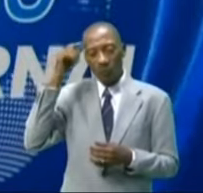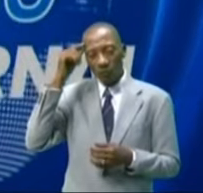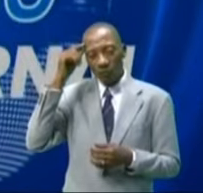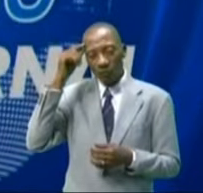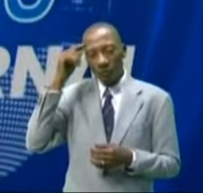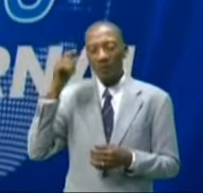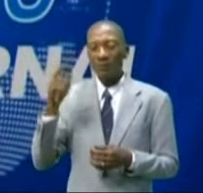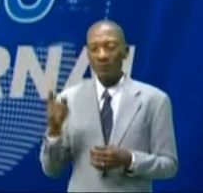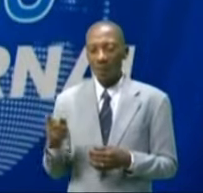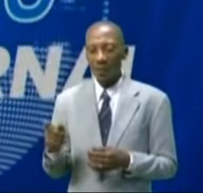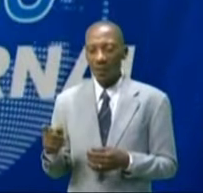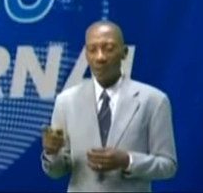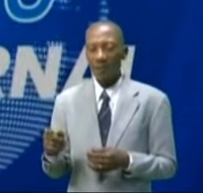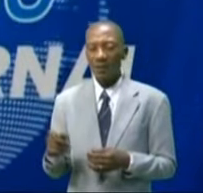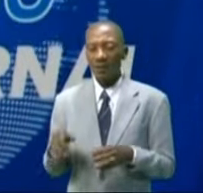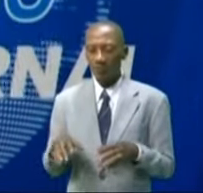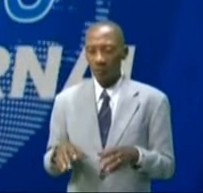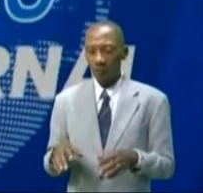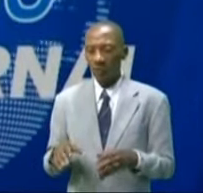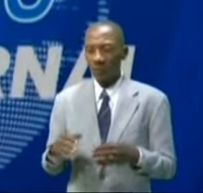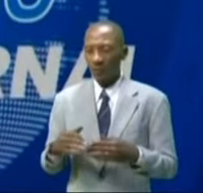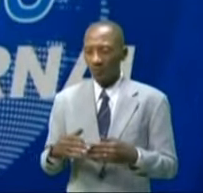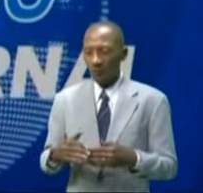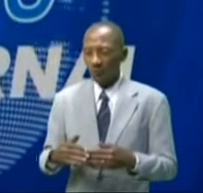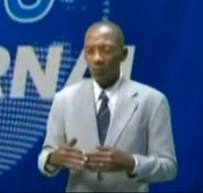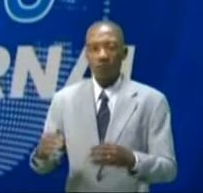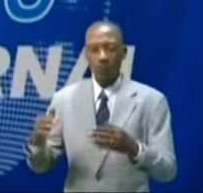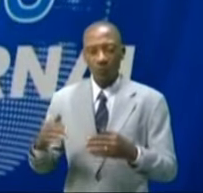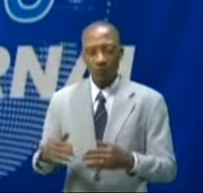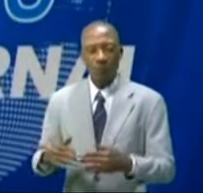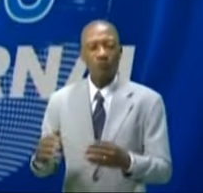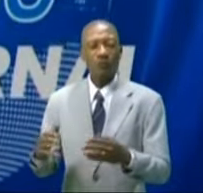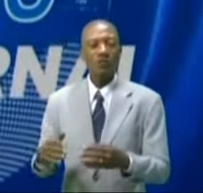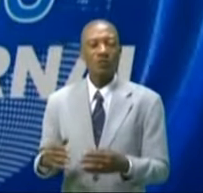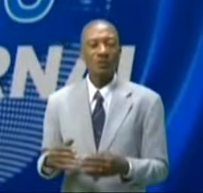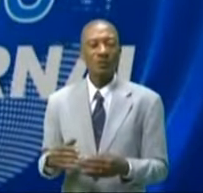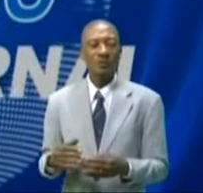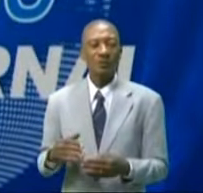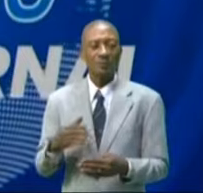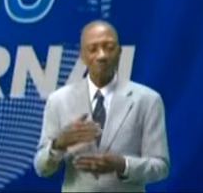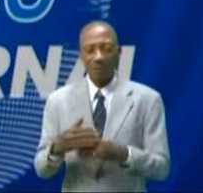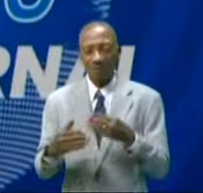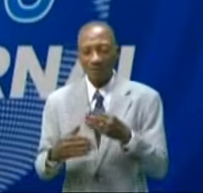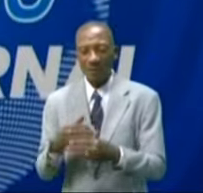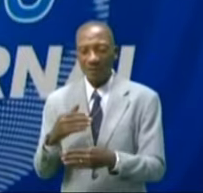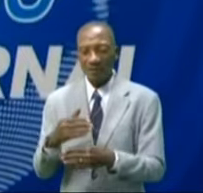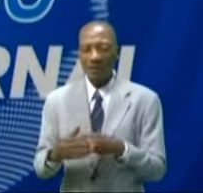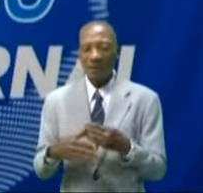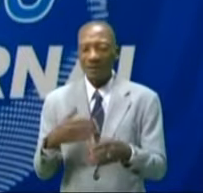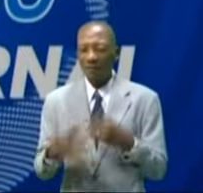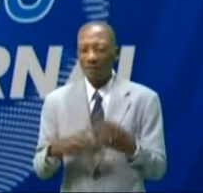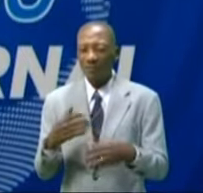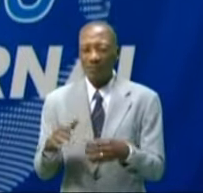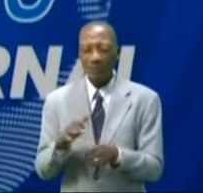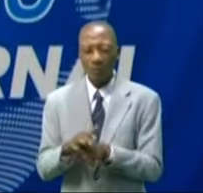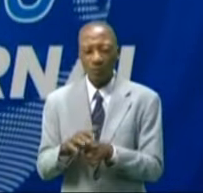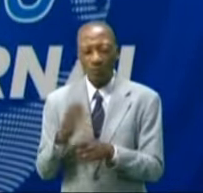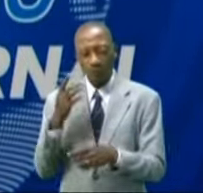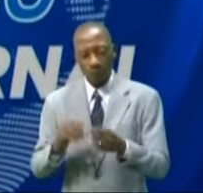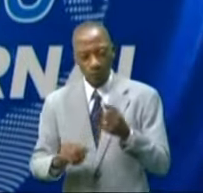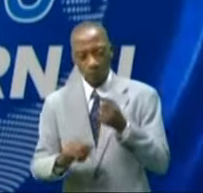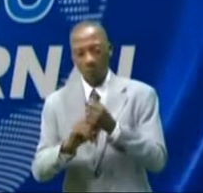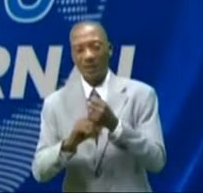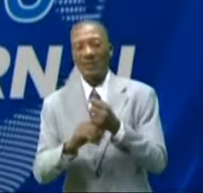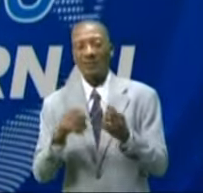infrastructures sportives municipales, comme l'illustrent ces reportages de nos confrères de la rédaction sportive Willy Kandé et Bonheur